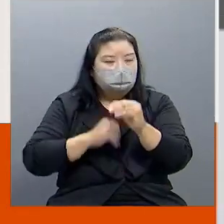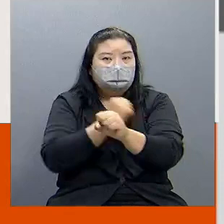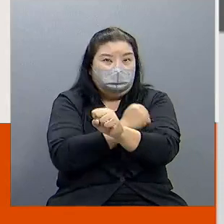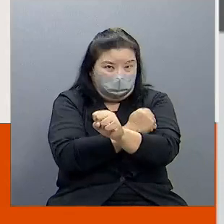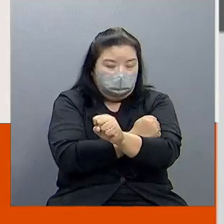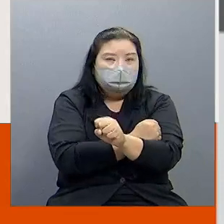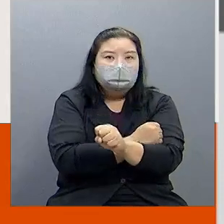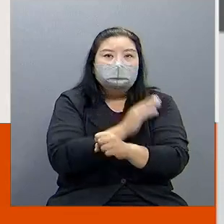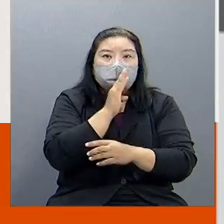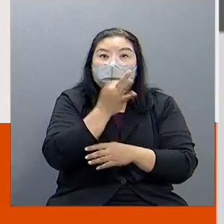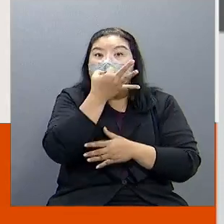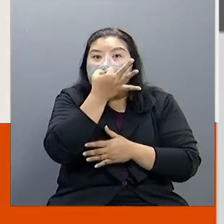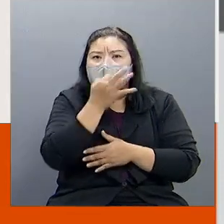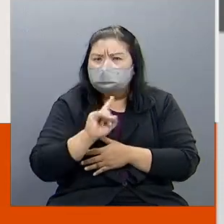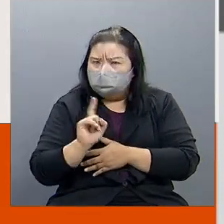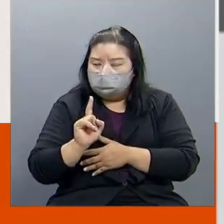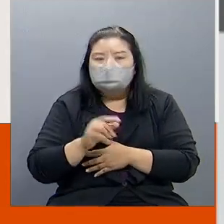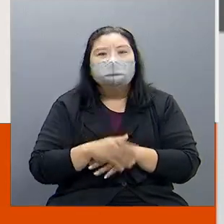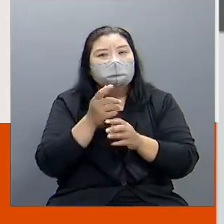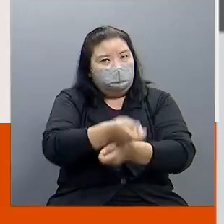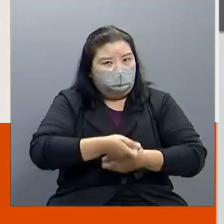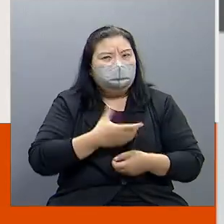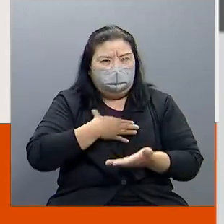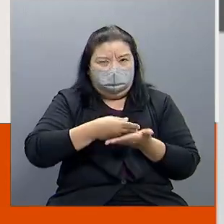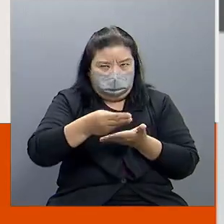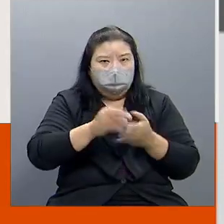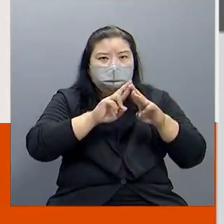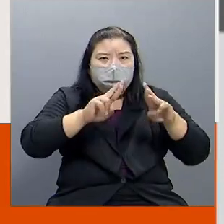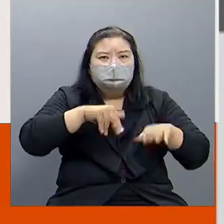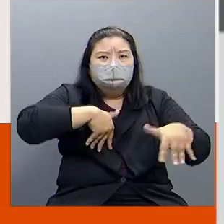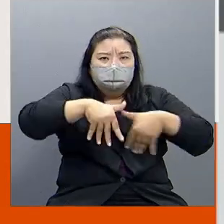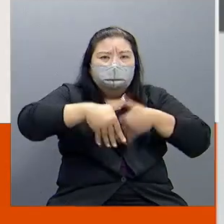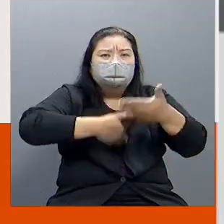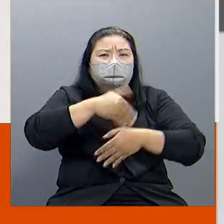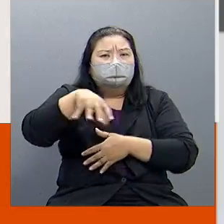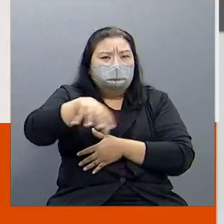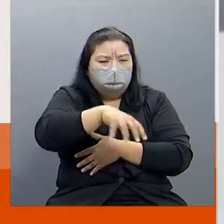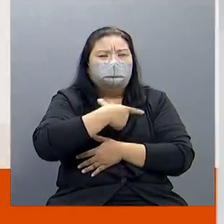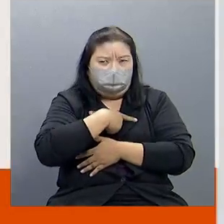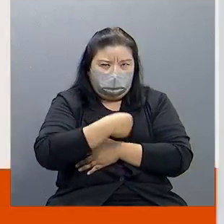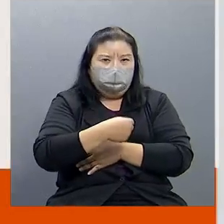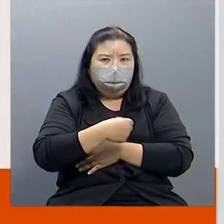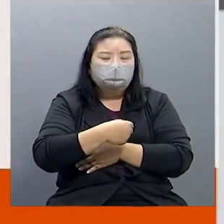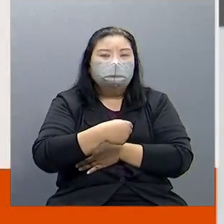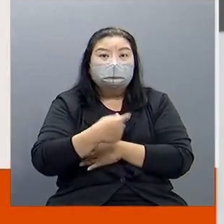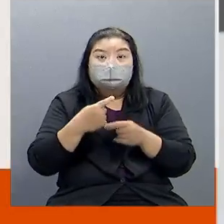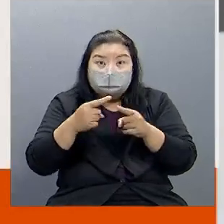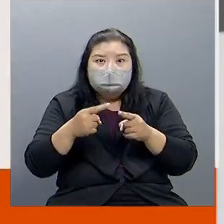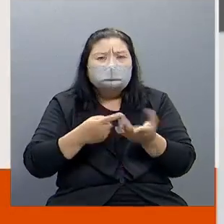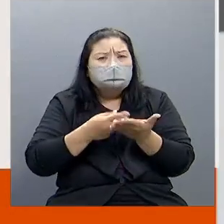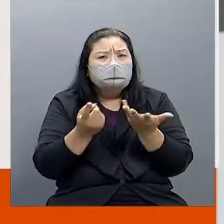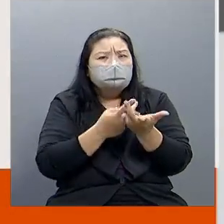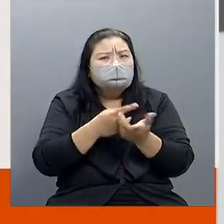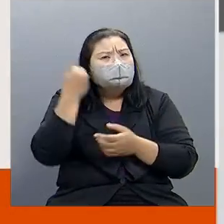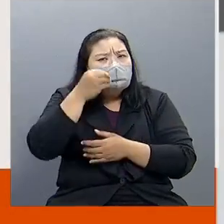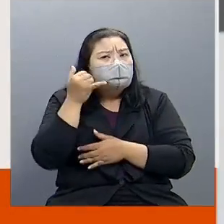าชีพพบว่าเกษตรกรนิยมซื้อสินค้าในร้านโชห่วยมากที่สุดค่ะ ส่วนความถี่ในการซื้อสินค้านะคะกลุ่มตัว